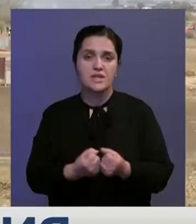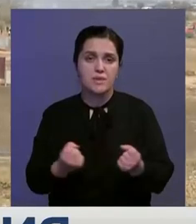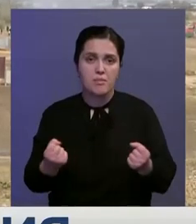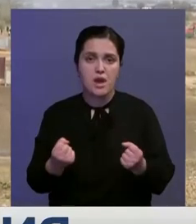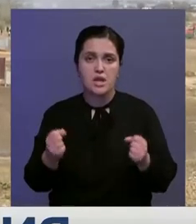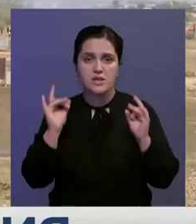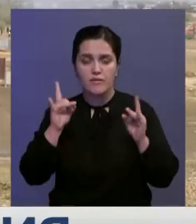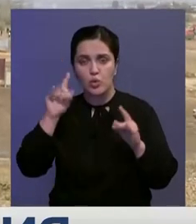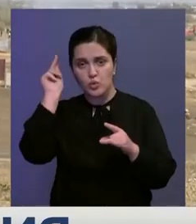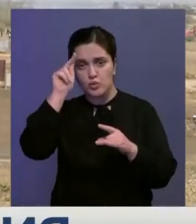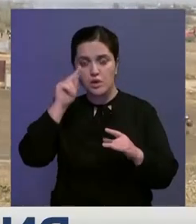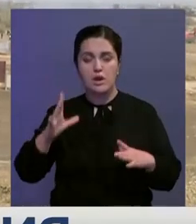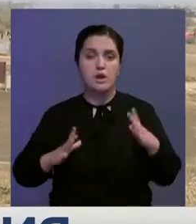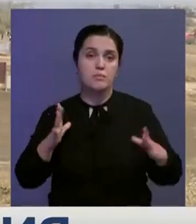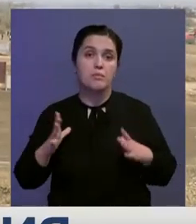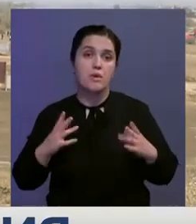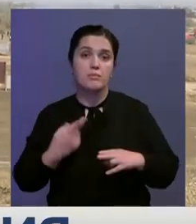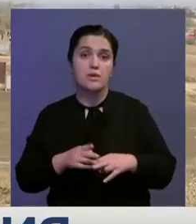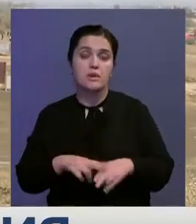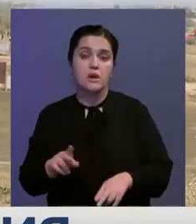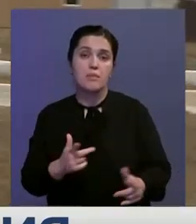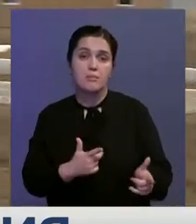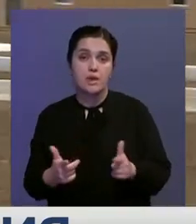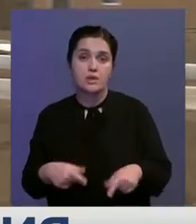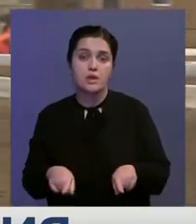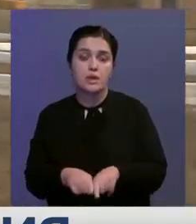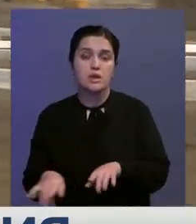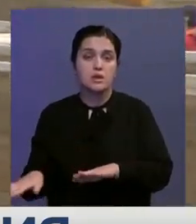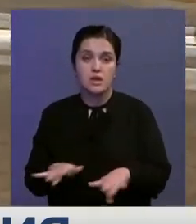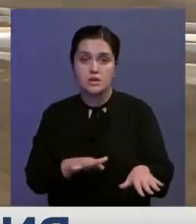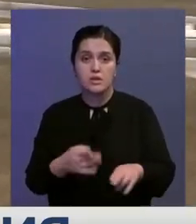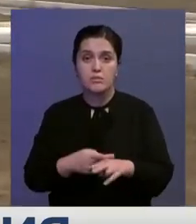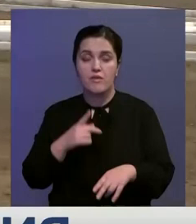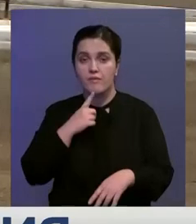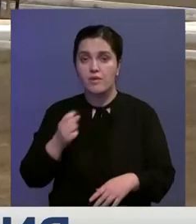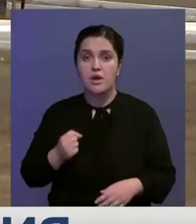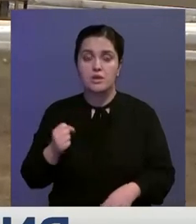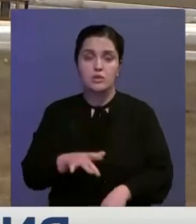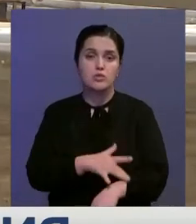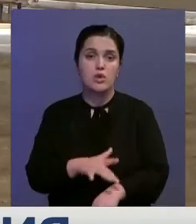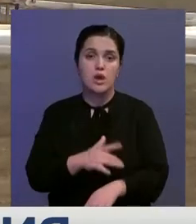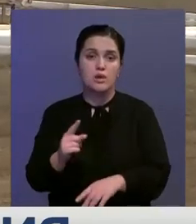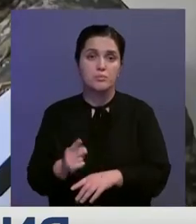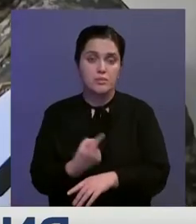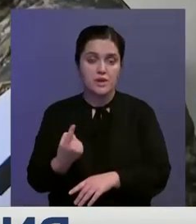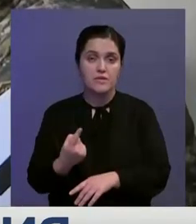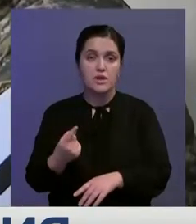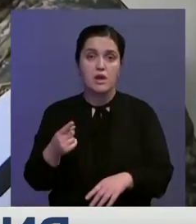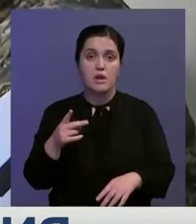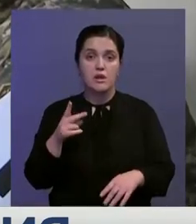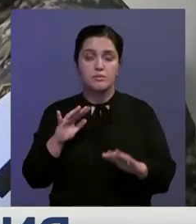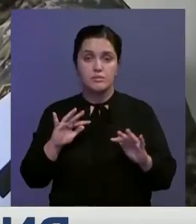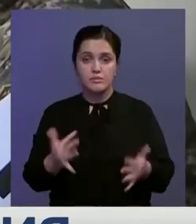базе учебного центра миротворческой подготовки отработка тактических действий военнослужащих проходит впервые. Поэтому к происходящему на